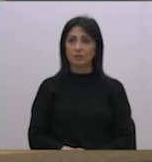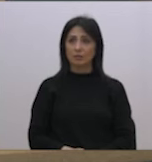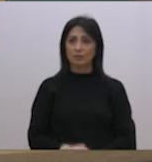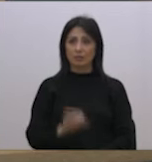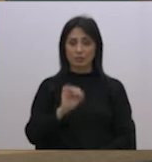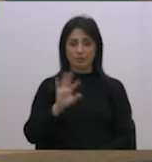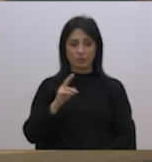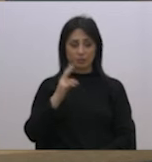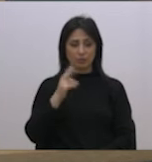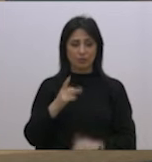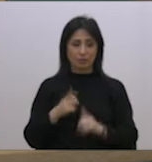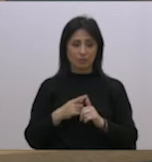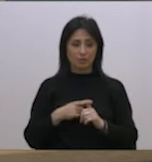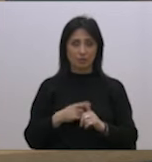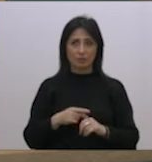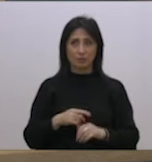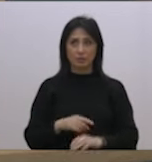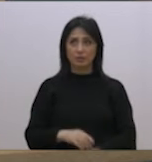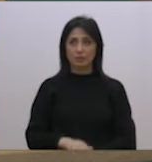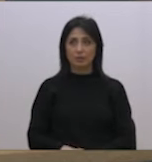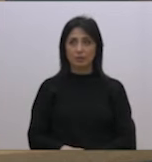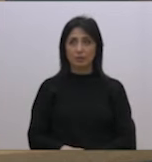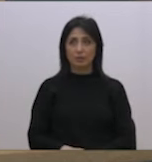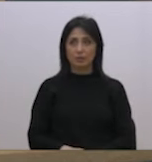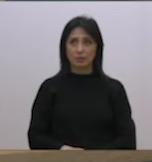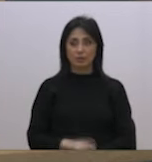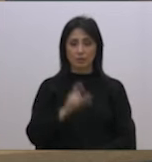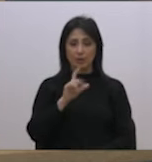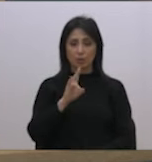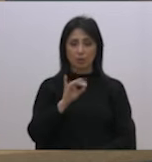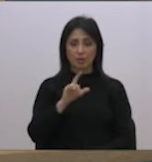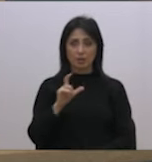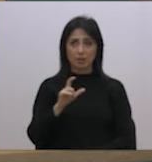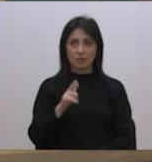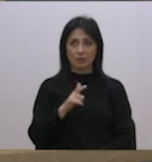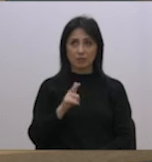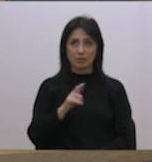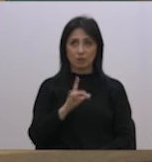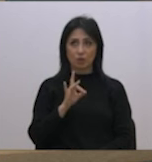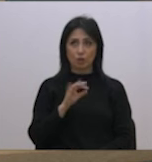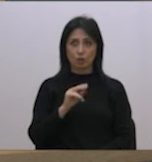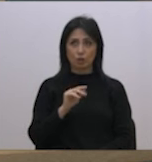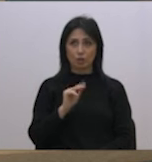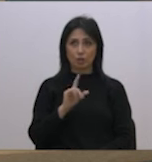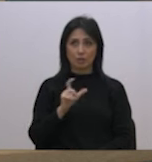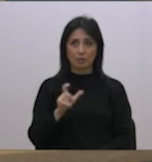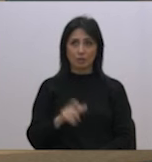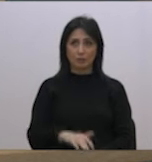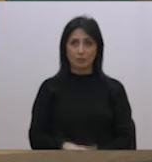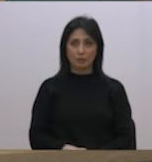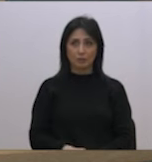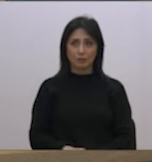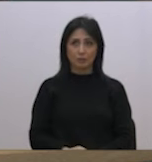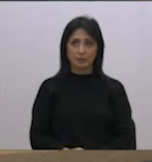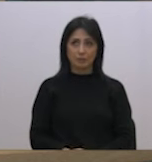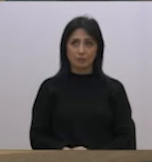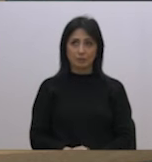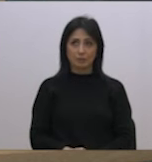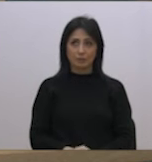Europele socialiste își sahelit, patonii Altandia Mukidze, mai zados patonii Rostom Chheidze.